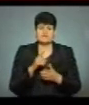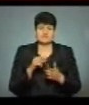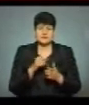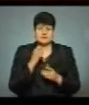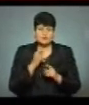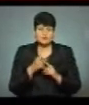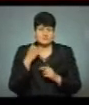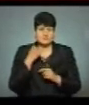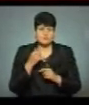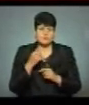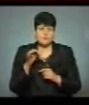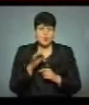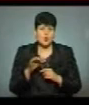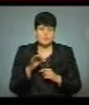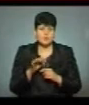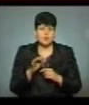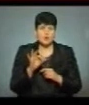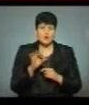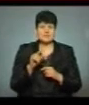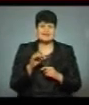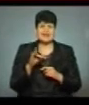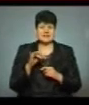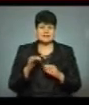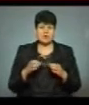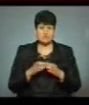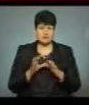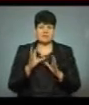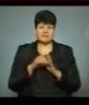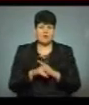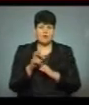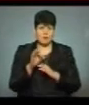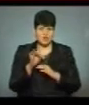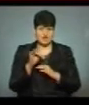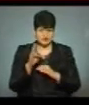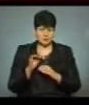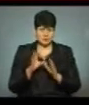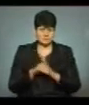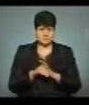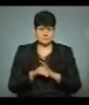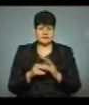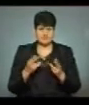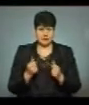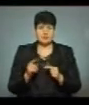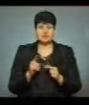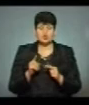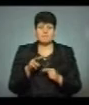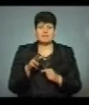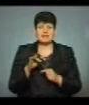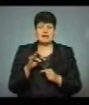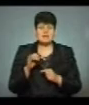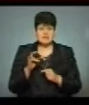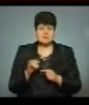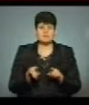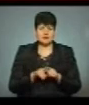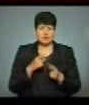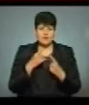дозвонювача про Озерянську громаду. Вона війде в склад Борщівської, правильно? Так. за пропозицією. І щодо Млиновецької, ми говорили, так